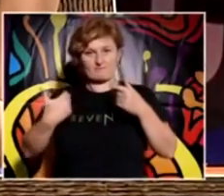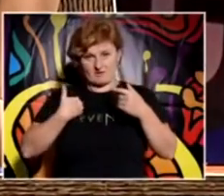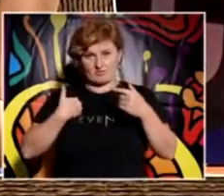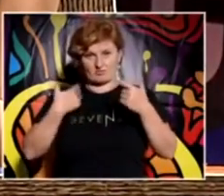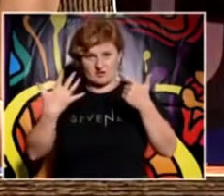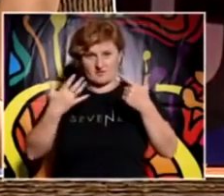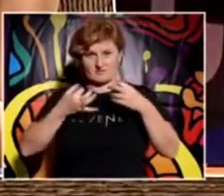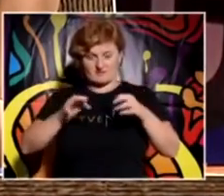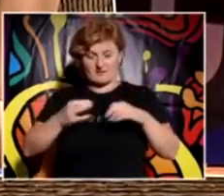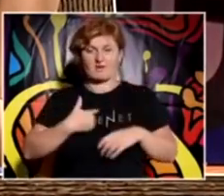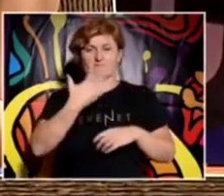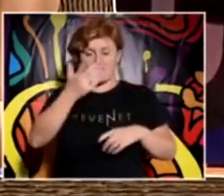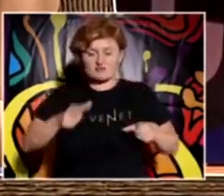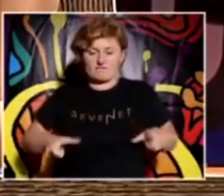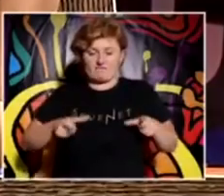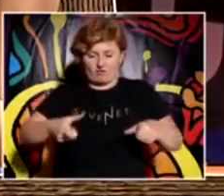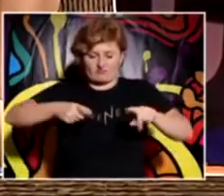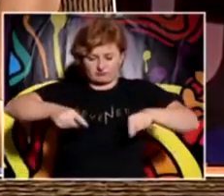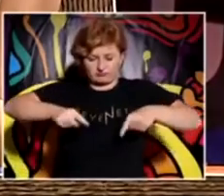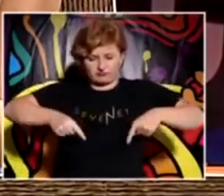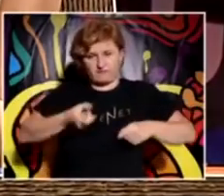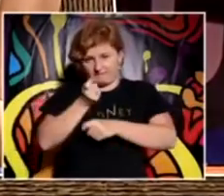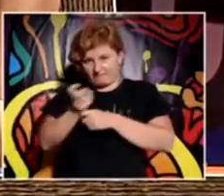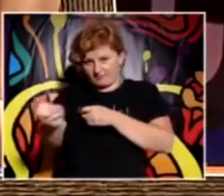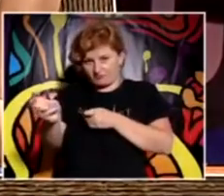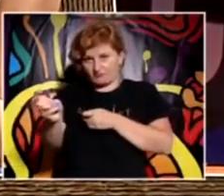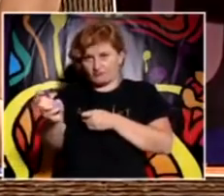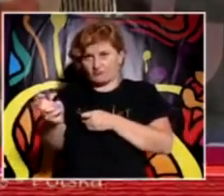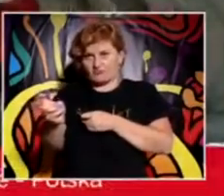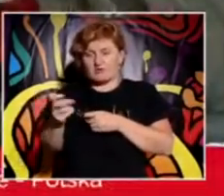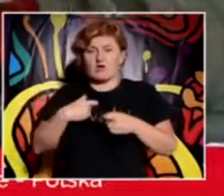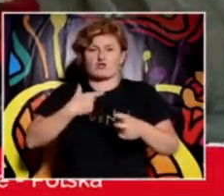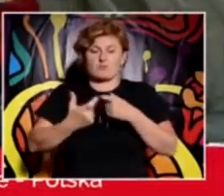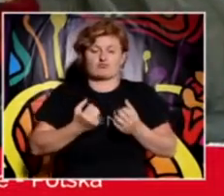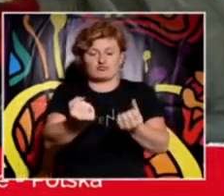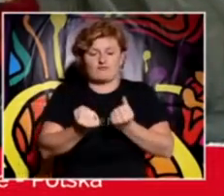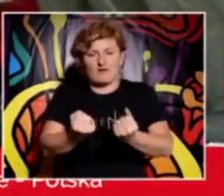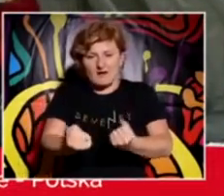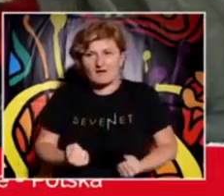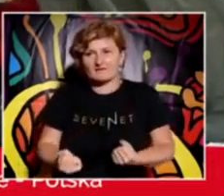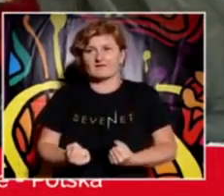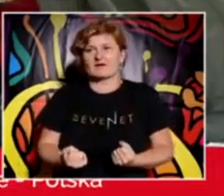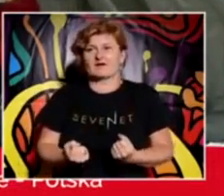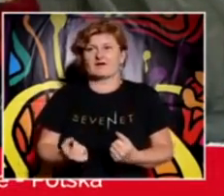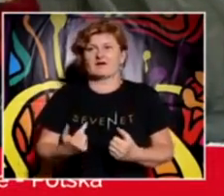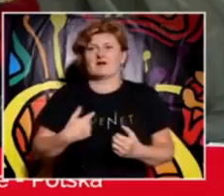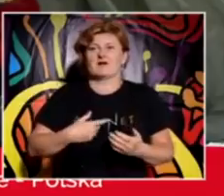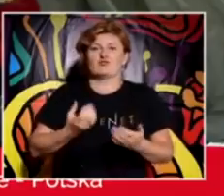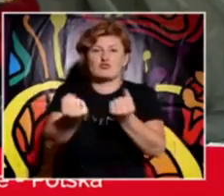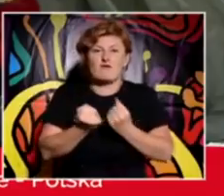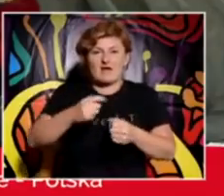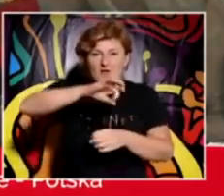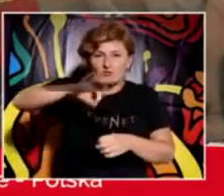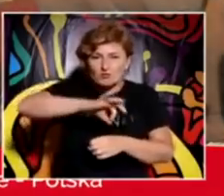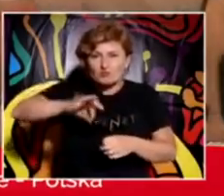foteli wykręciliśmy. Jeździło na pusto oczywiście. Tak, dorobiliśmy sobie szuflady, w szufladach dorobiliśmy sobie kuchnię,